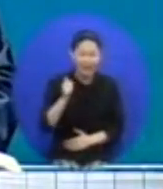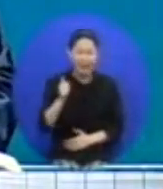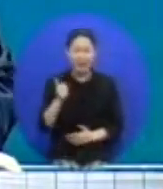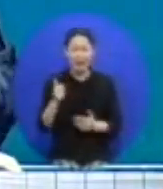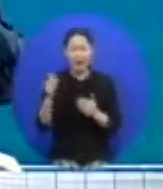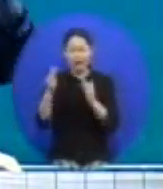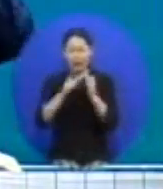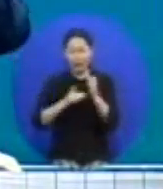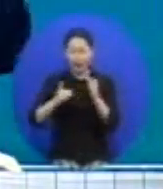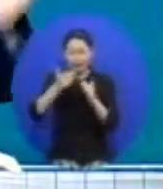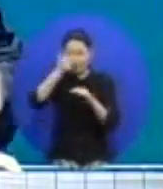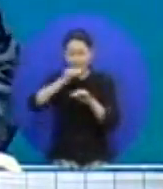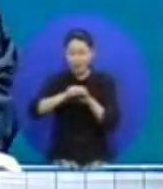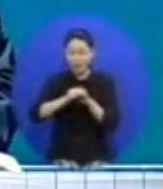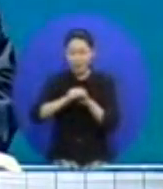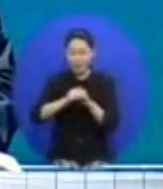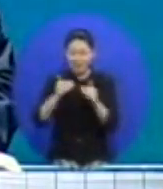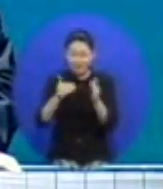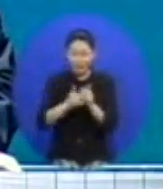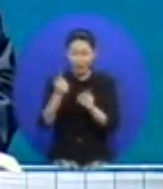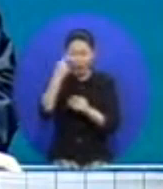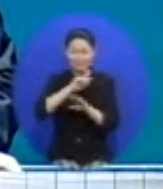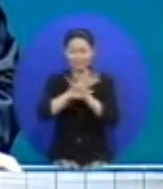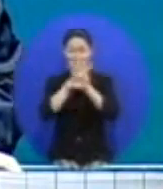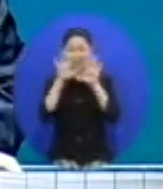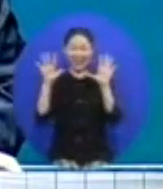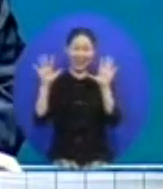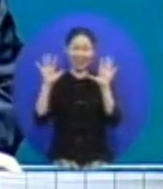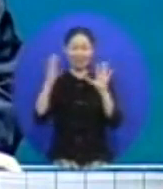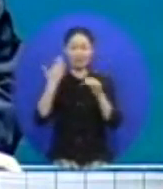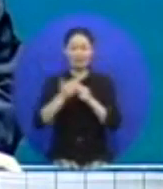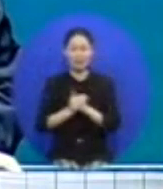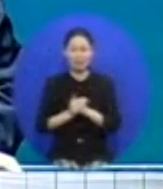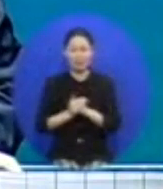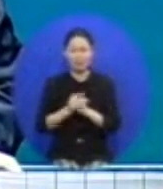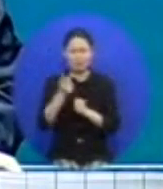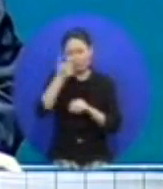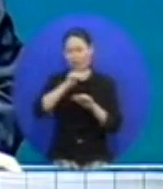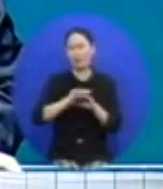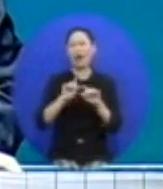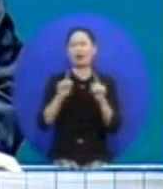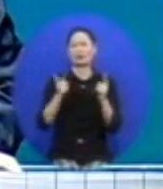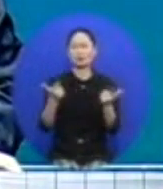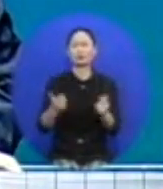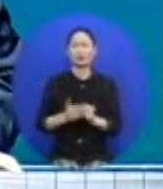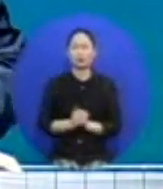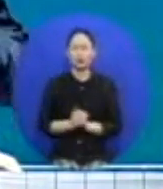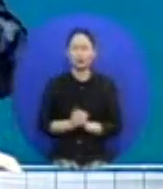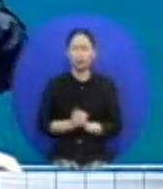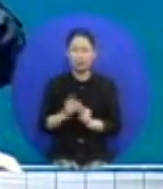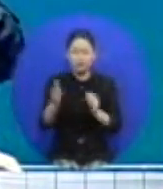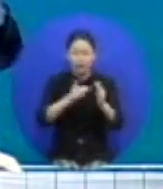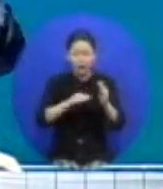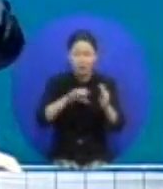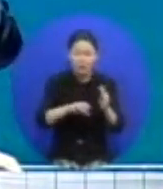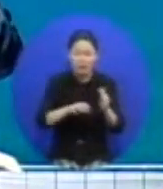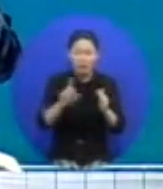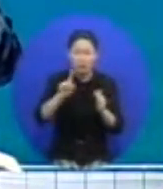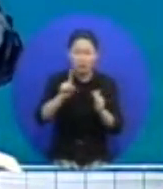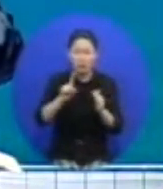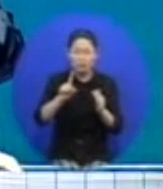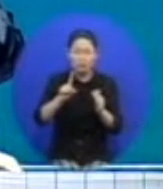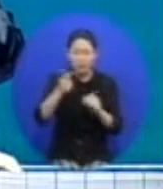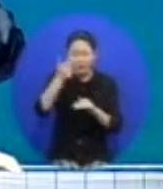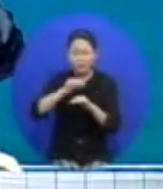정엽의 끝나면 얼굴이다 화색이 돌아 5 헌 예비 아니죠 예 그 과정이 무엇을 예배